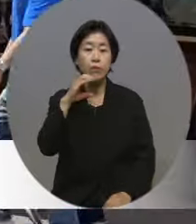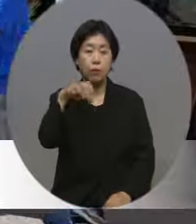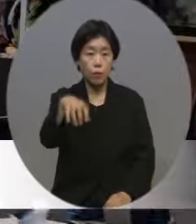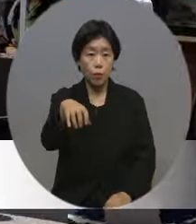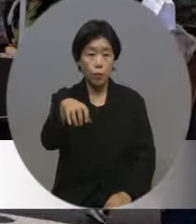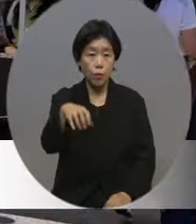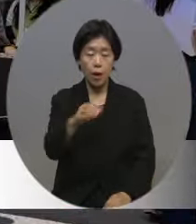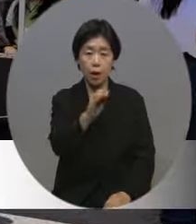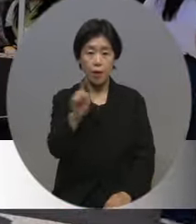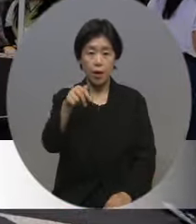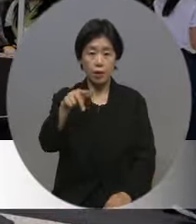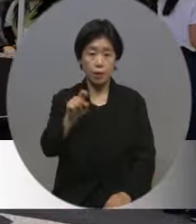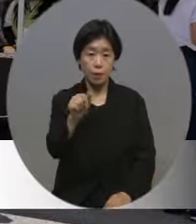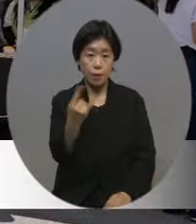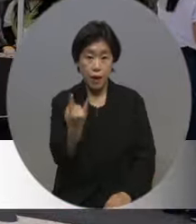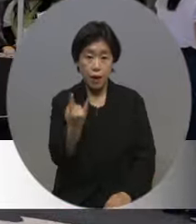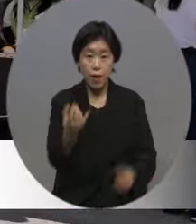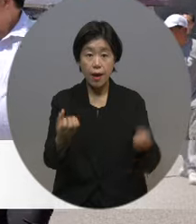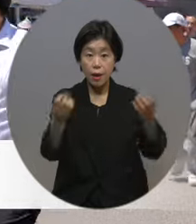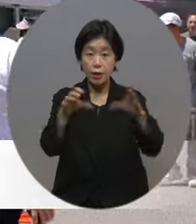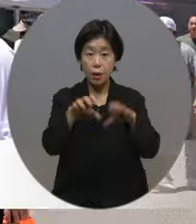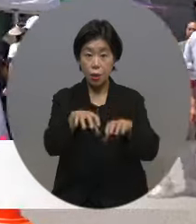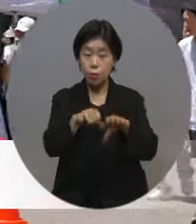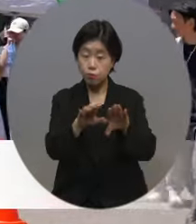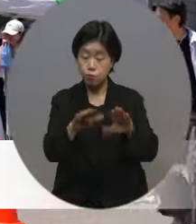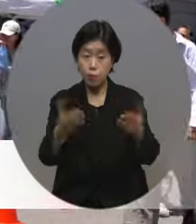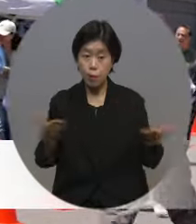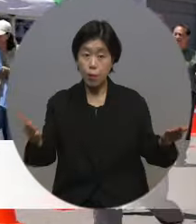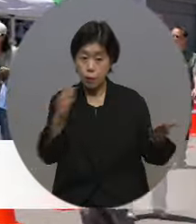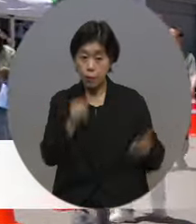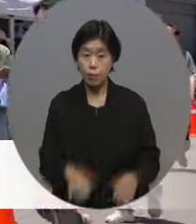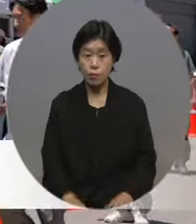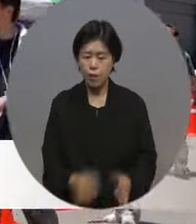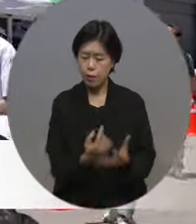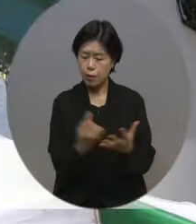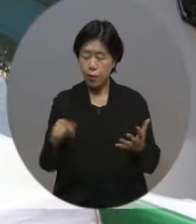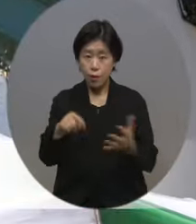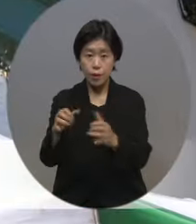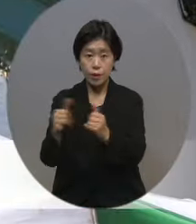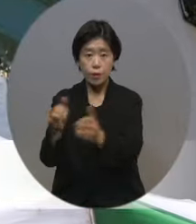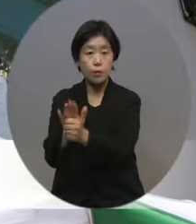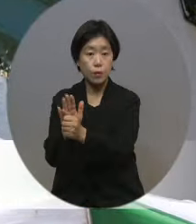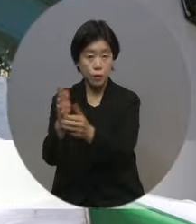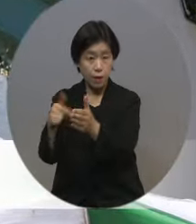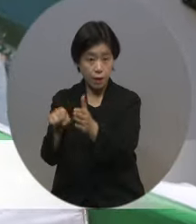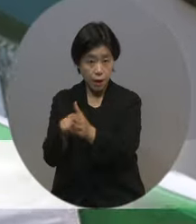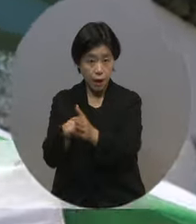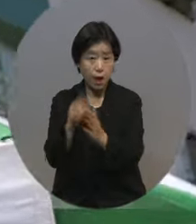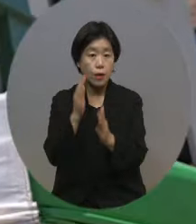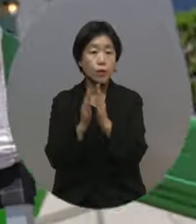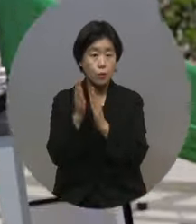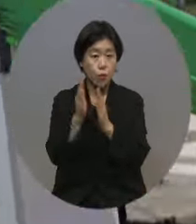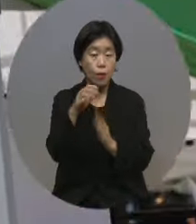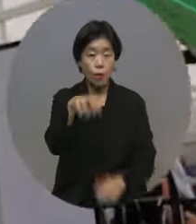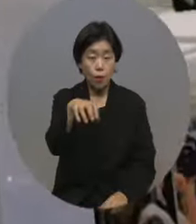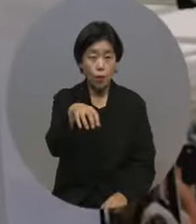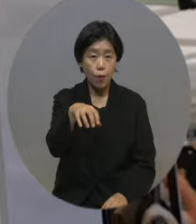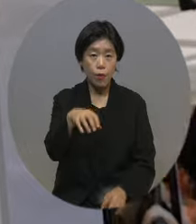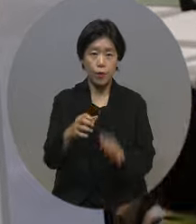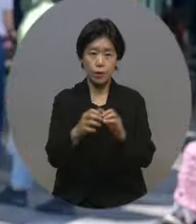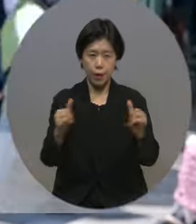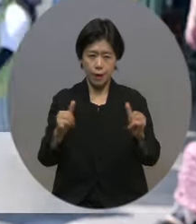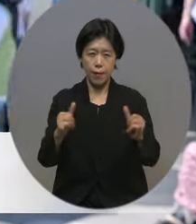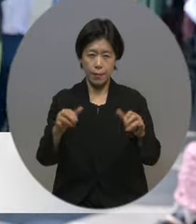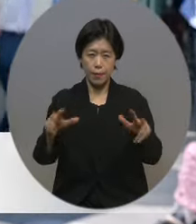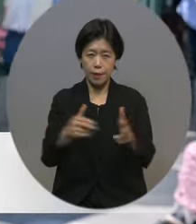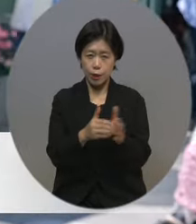어느새 바자회행사장이 만들어졌습니다. 취약계층 지원을 위해 서초일동 주민들이 오랜간 공들여 준비한